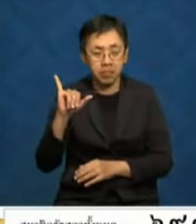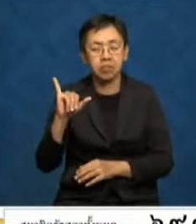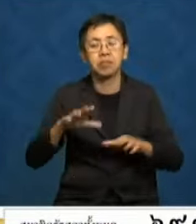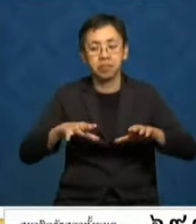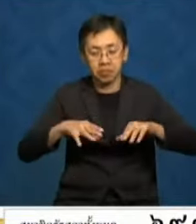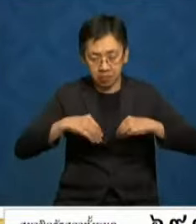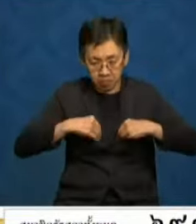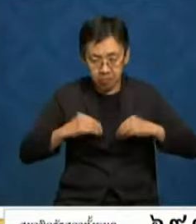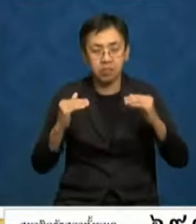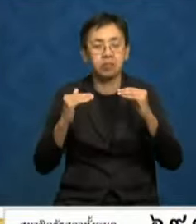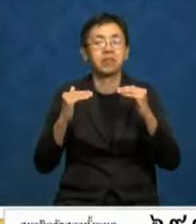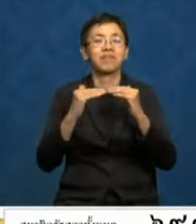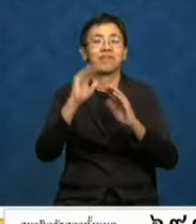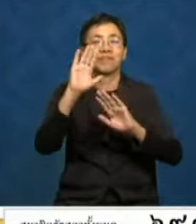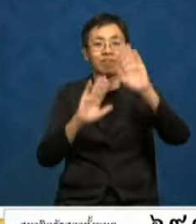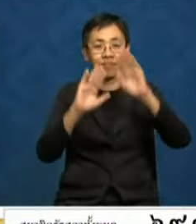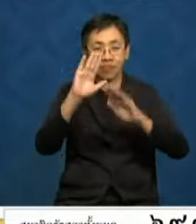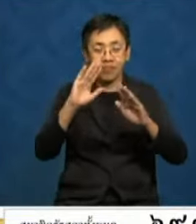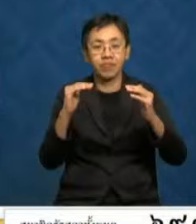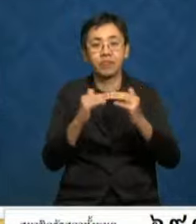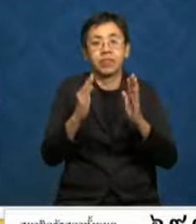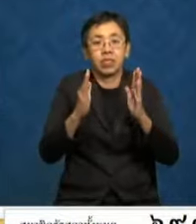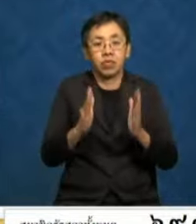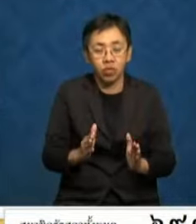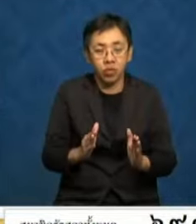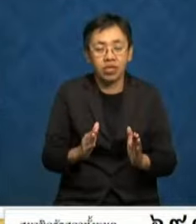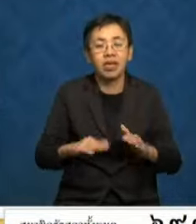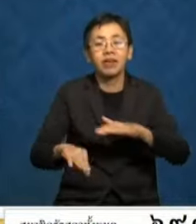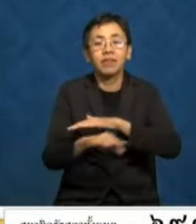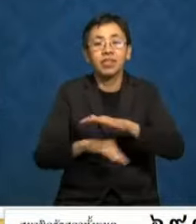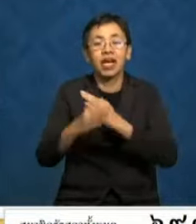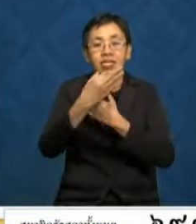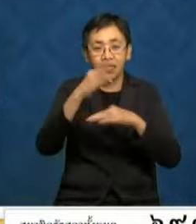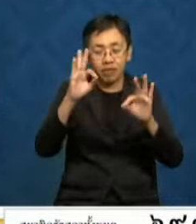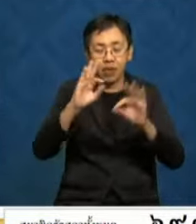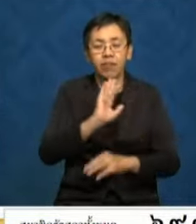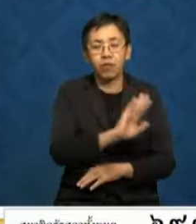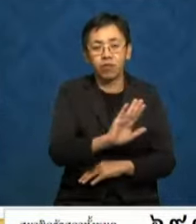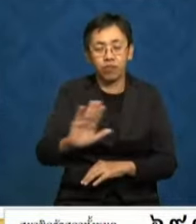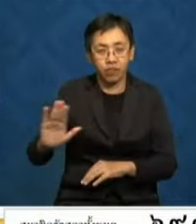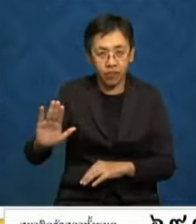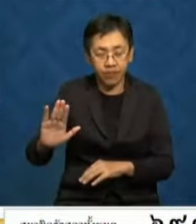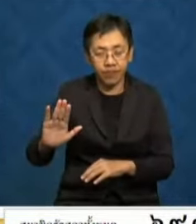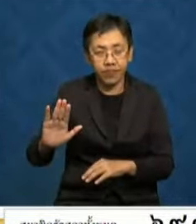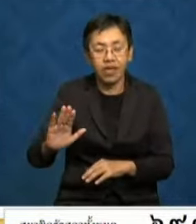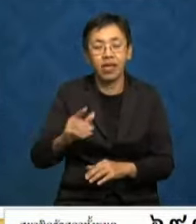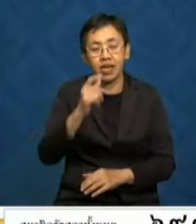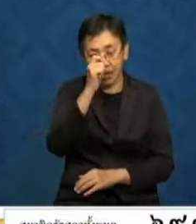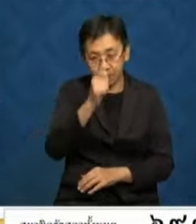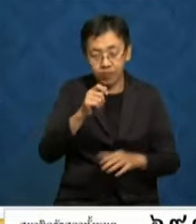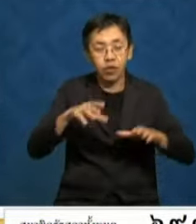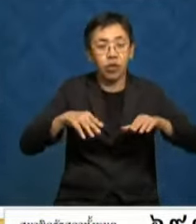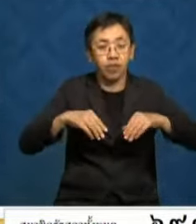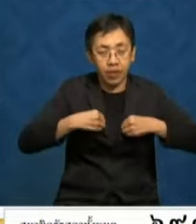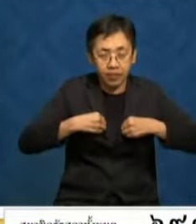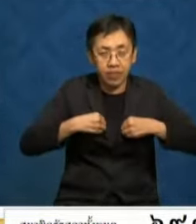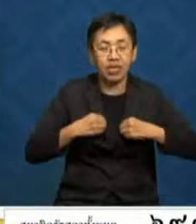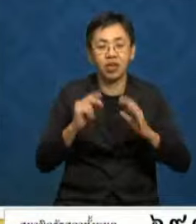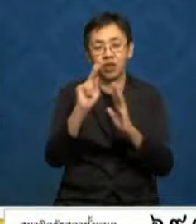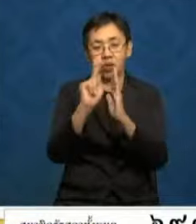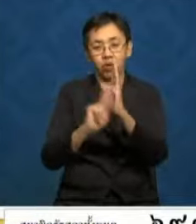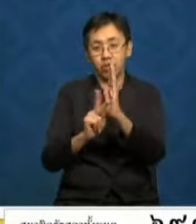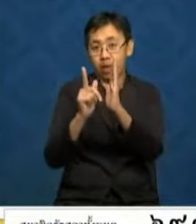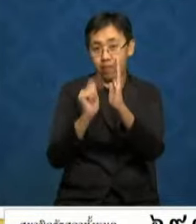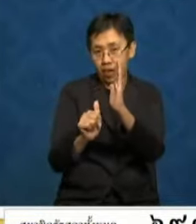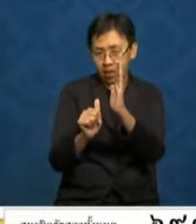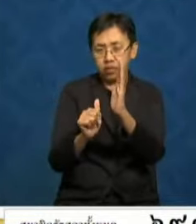ตยสิทธิมนุษยชนและเสรีภาพขั้นพื้นฐานรวมทั้งการเคารพในหลักนิติธรรมอันเป็นรากฐ